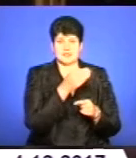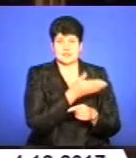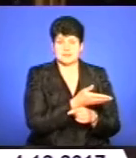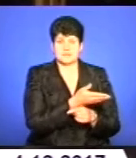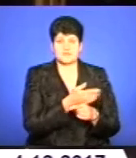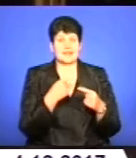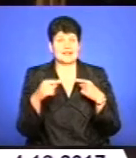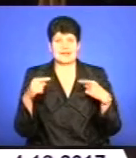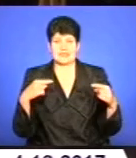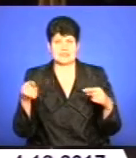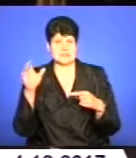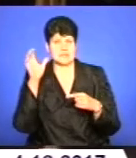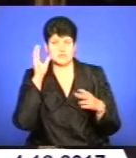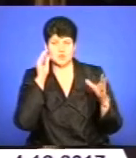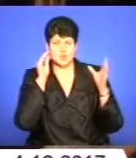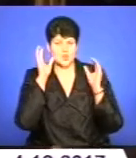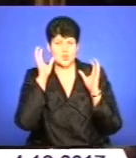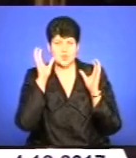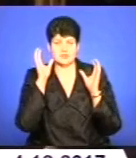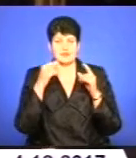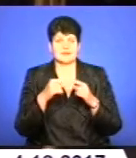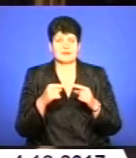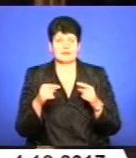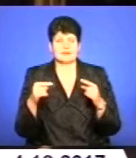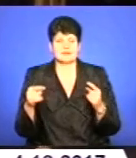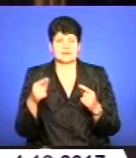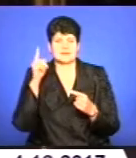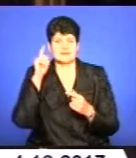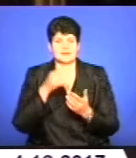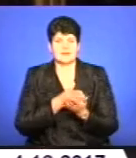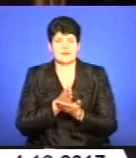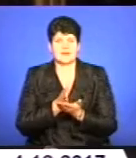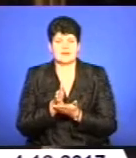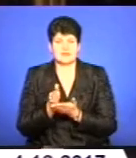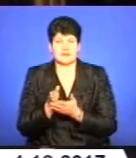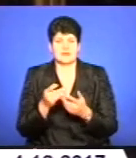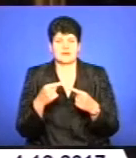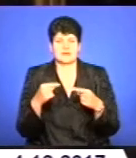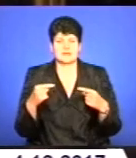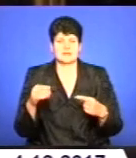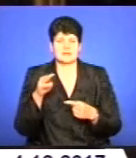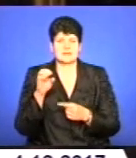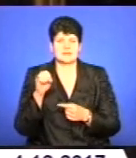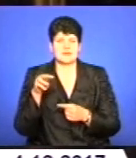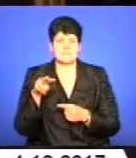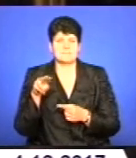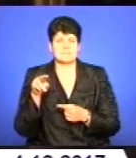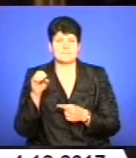Різне слухання, різний якийсь бекграунд, різні знання, різний темперамент, різний